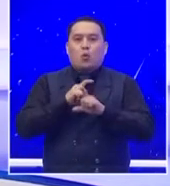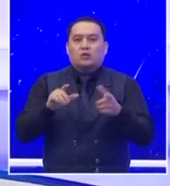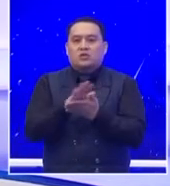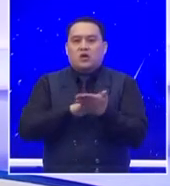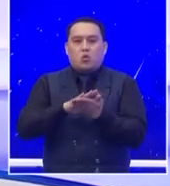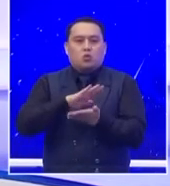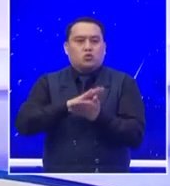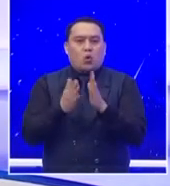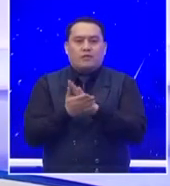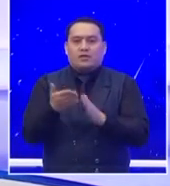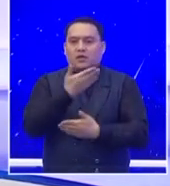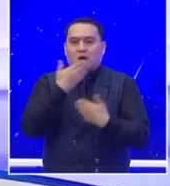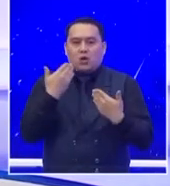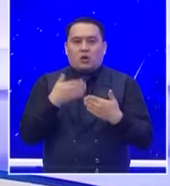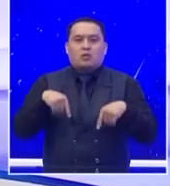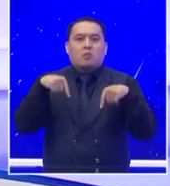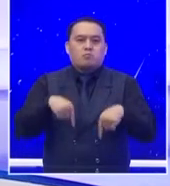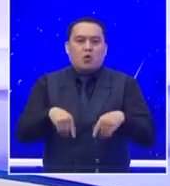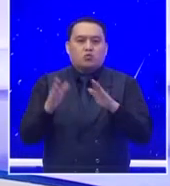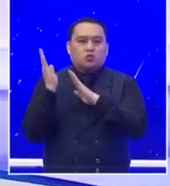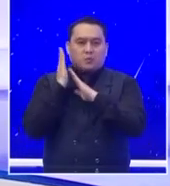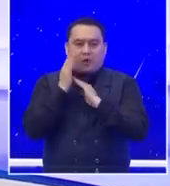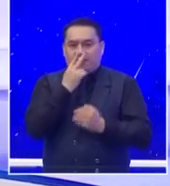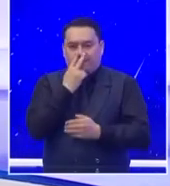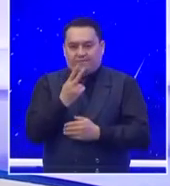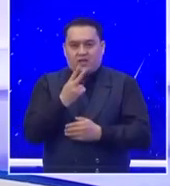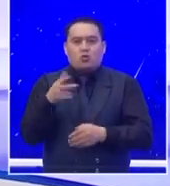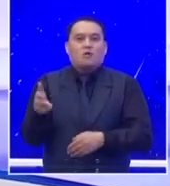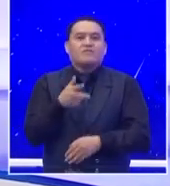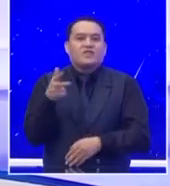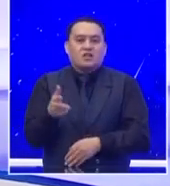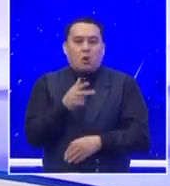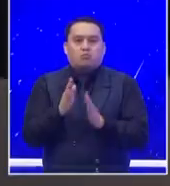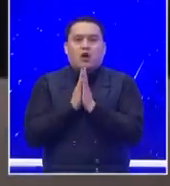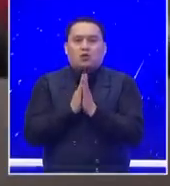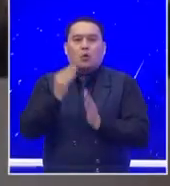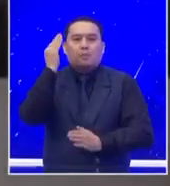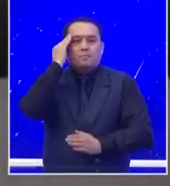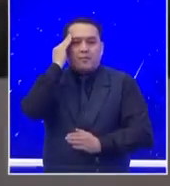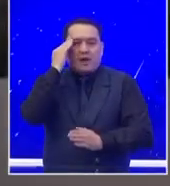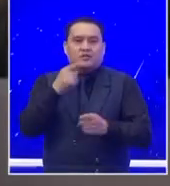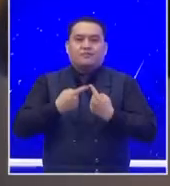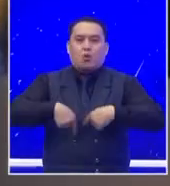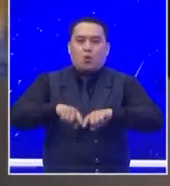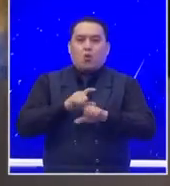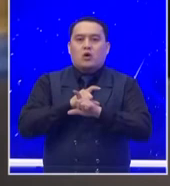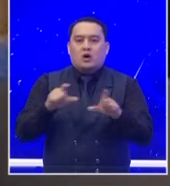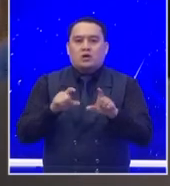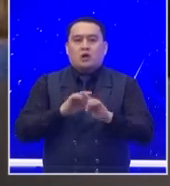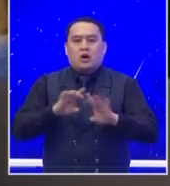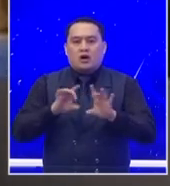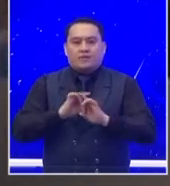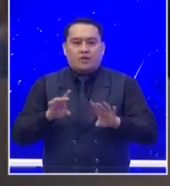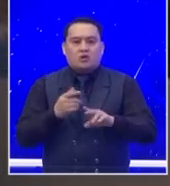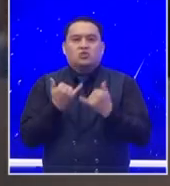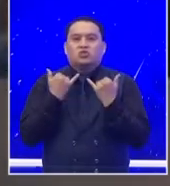никаких условий. Дети лежат на полу. Собственно, все это видно на видео. Прошу принять меры компетентных органов, говорит автор